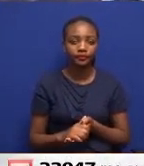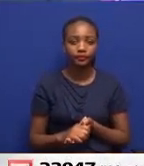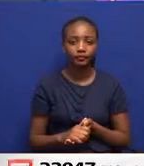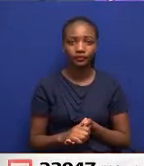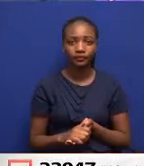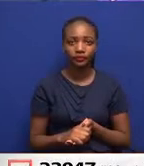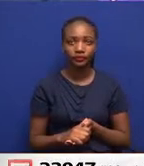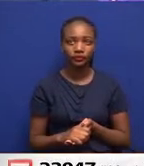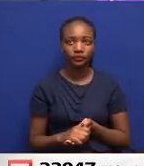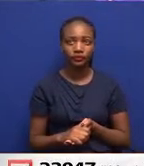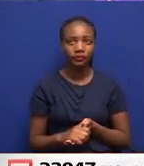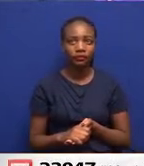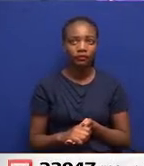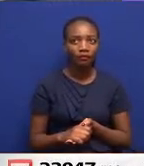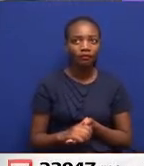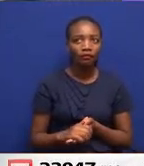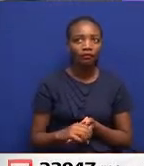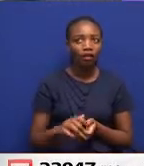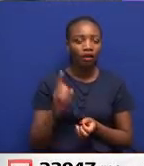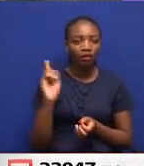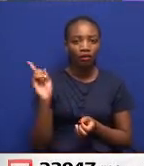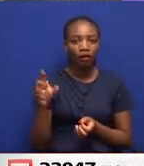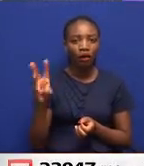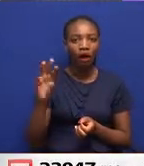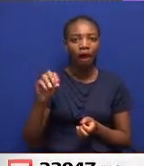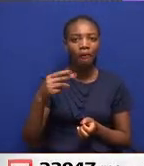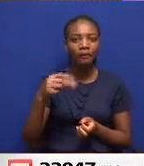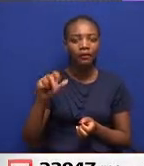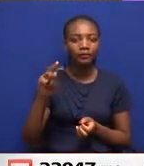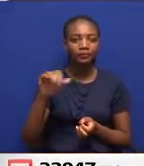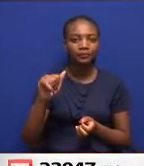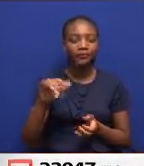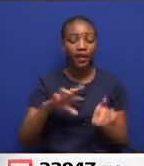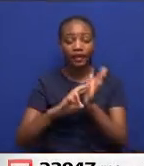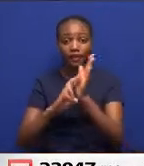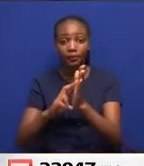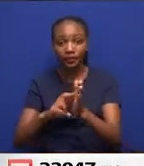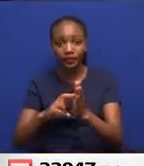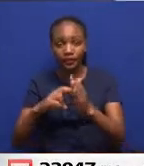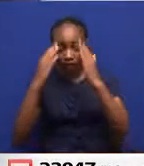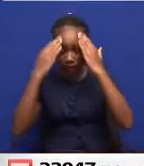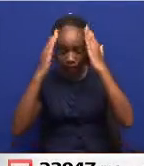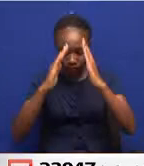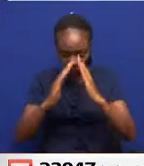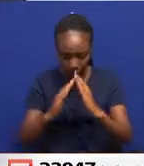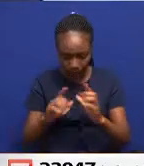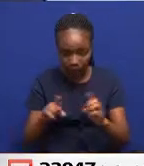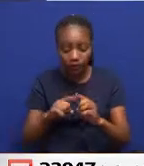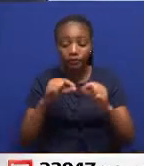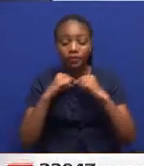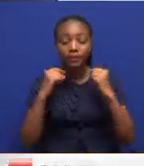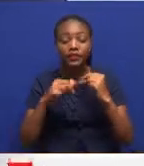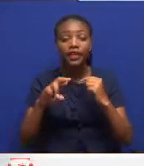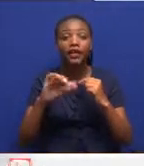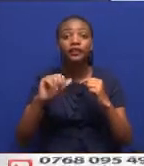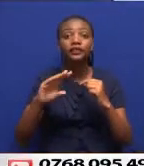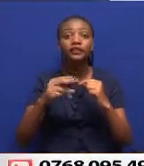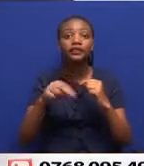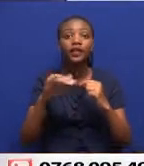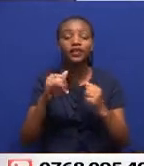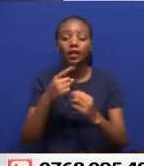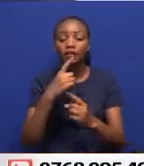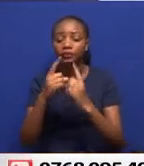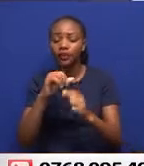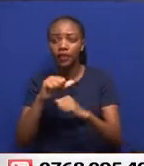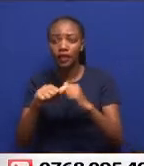here? Huyu hapa Balozi Mohamed Mahaja akiwakilisha dini ya Kiislamu na mhubiri Richard Otieno wakieleza jinsi dini